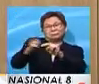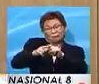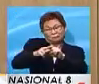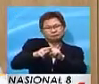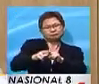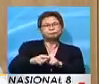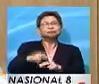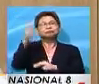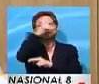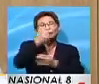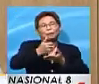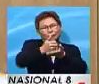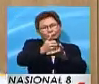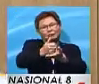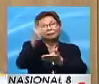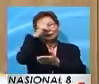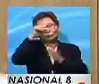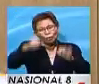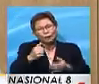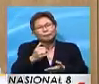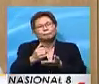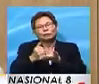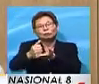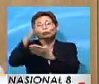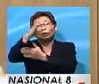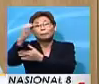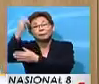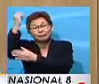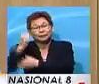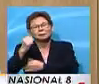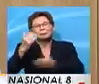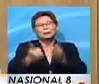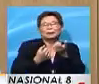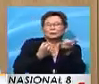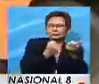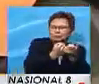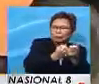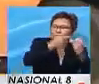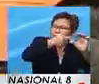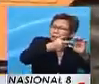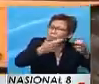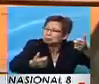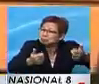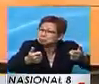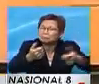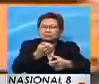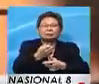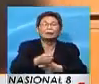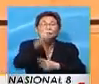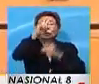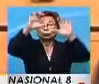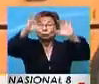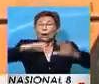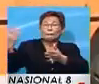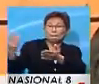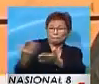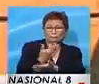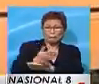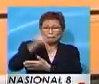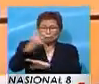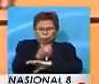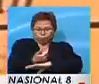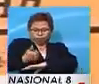tidak pengusah bas mungkin dari segi subsidi minyak tu sahaja ke satu mekanisme baru perlu